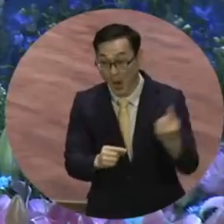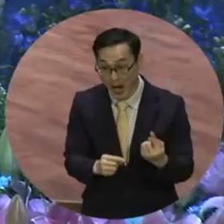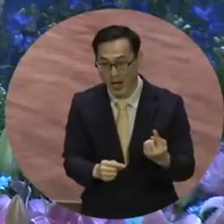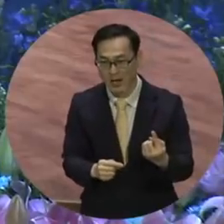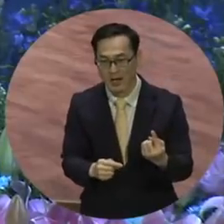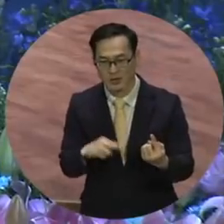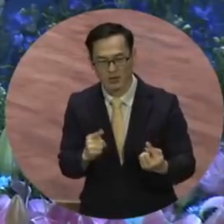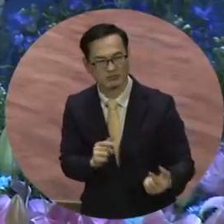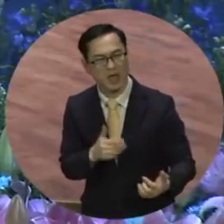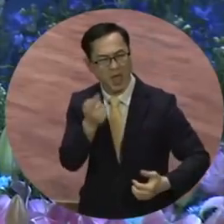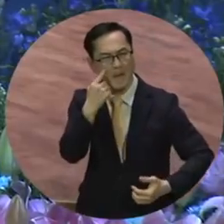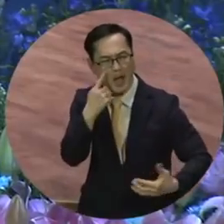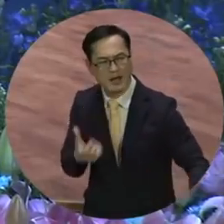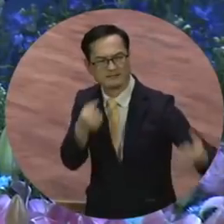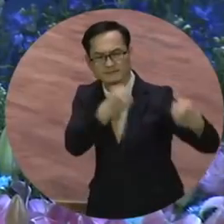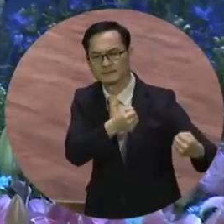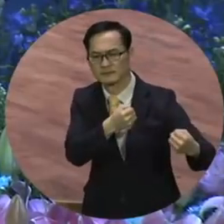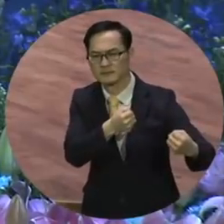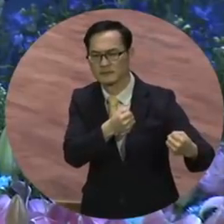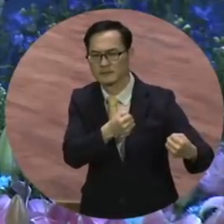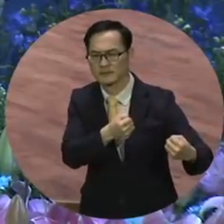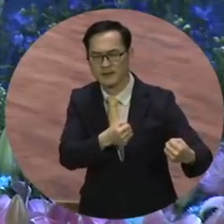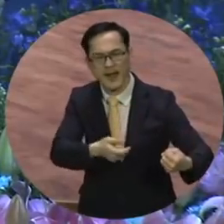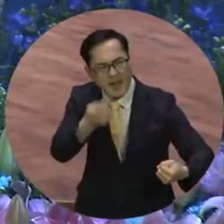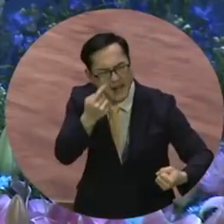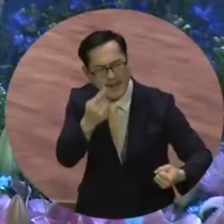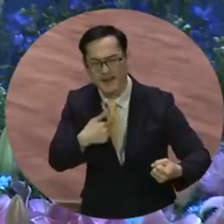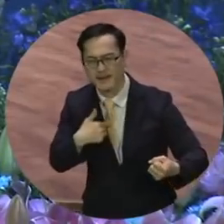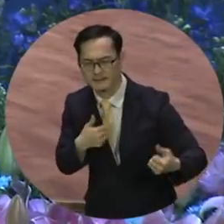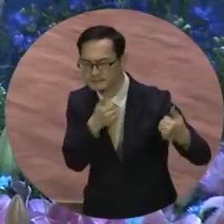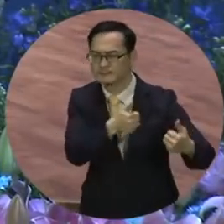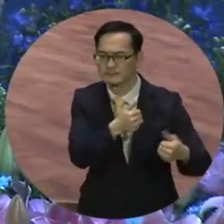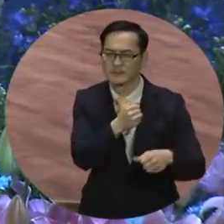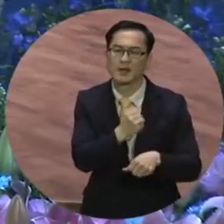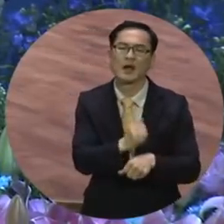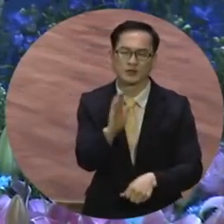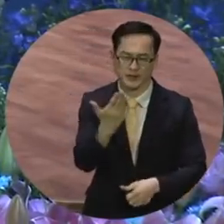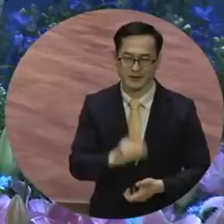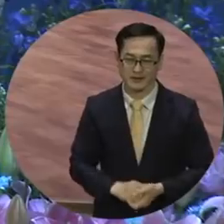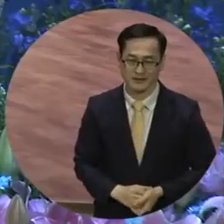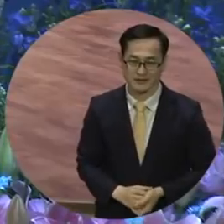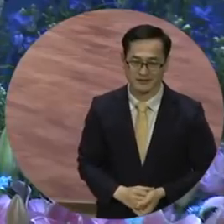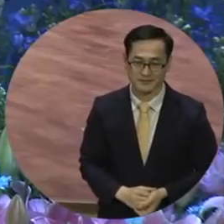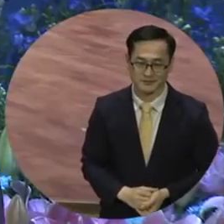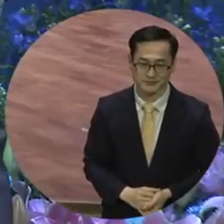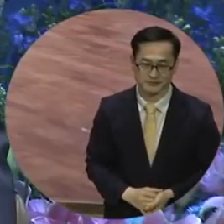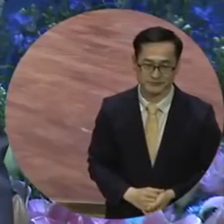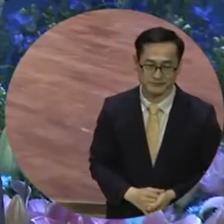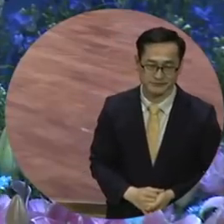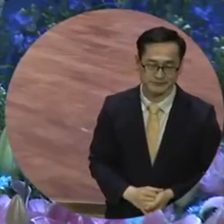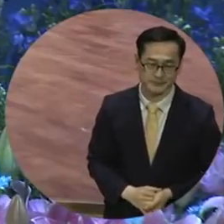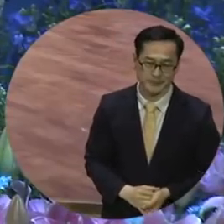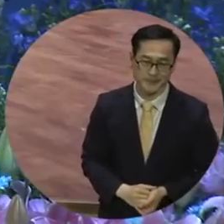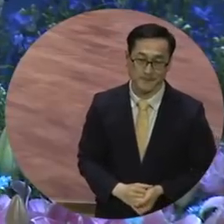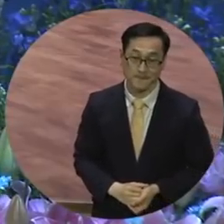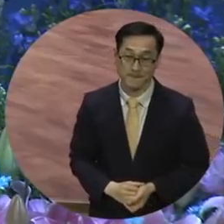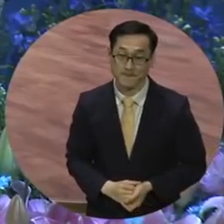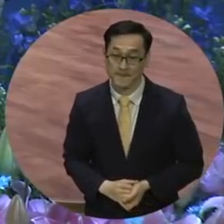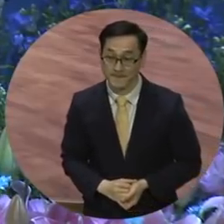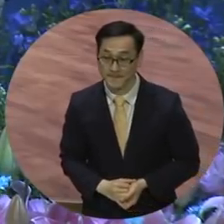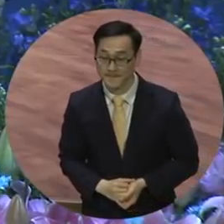모르게 그런 어려움과 아픔을 이겨나갈 수 힘이 생기게 되어 있다. 그래서